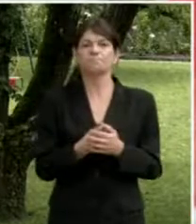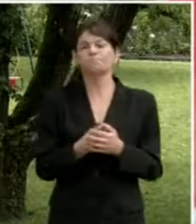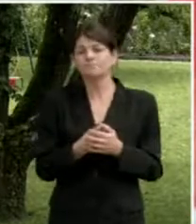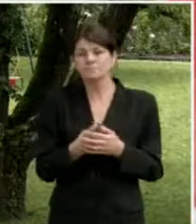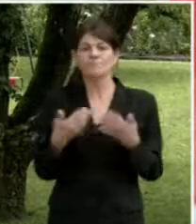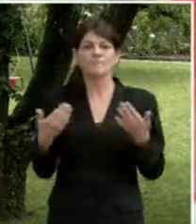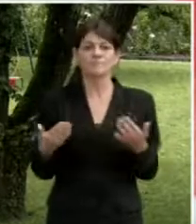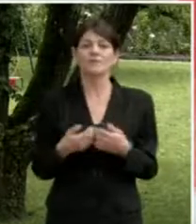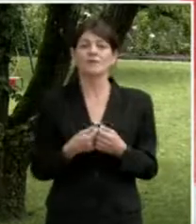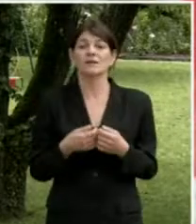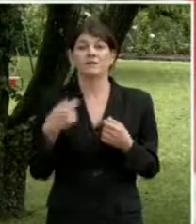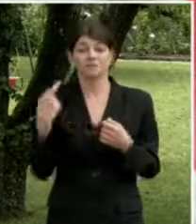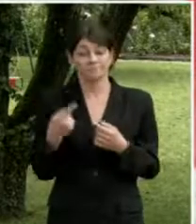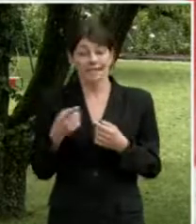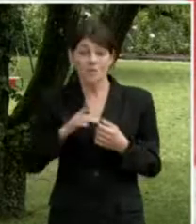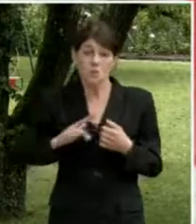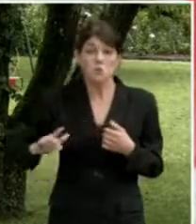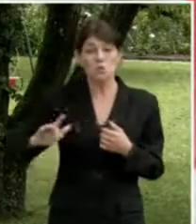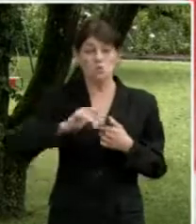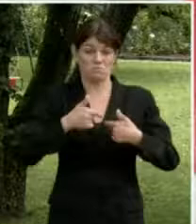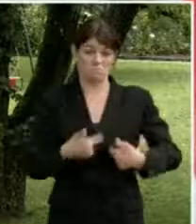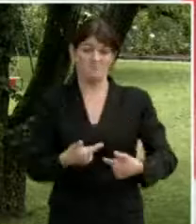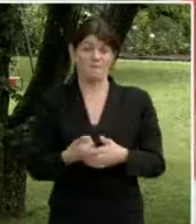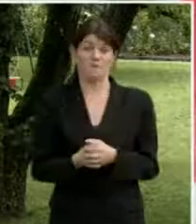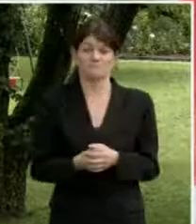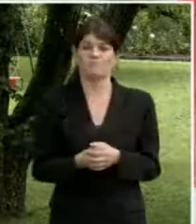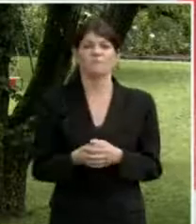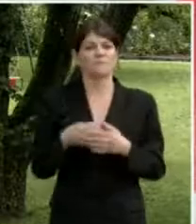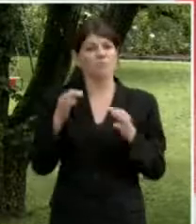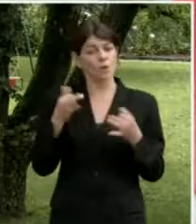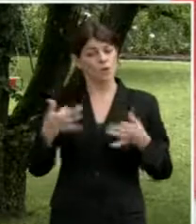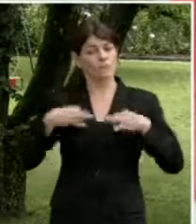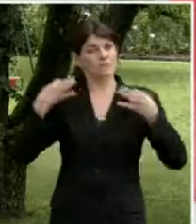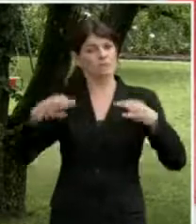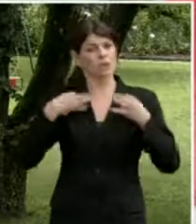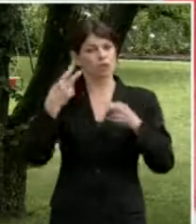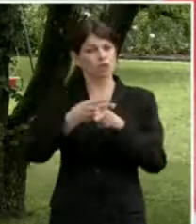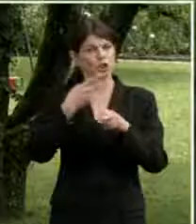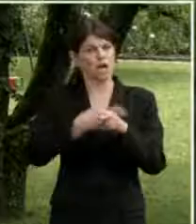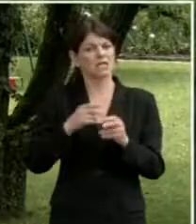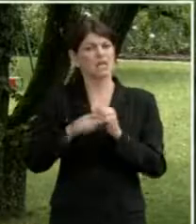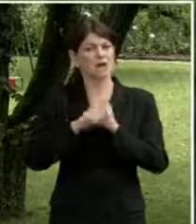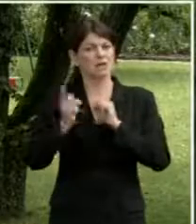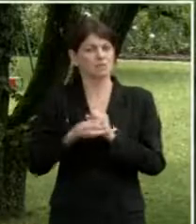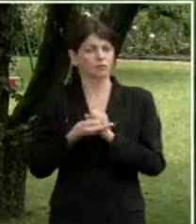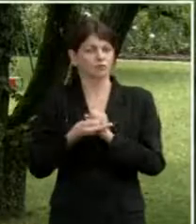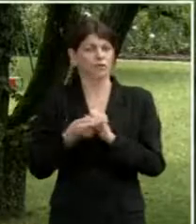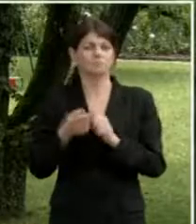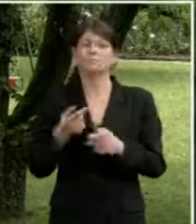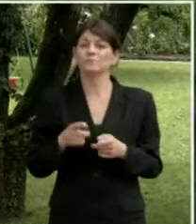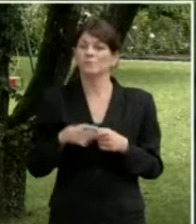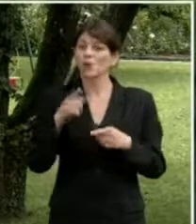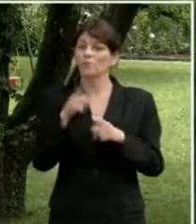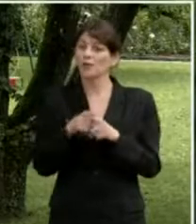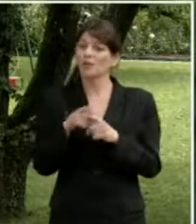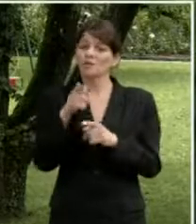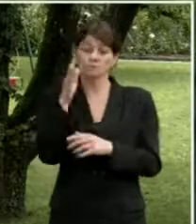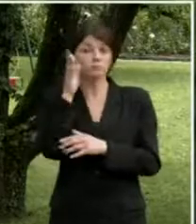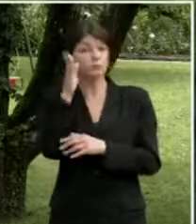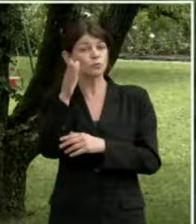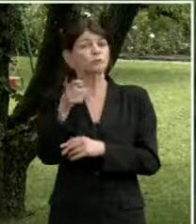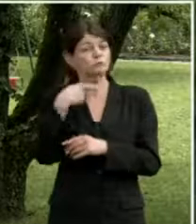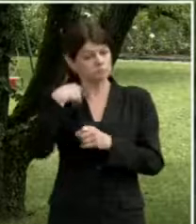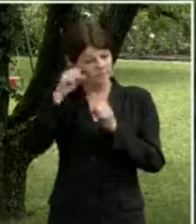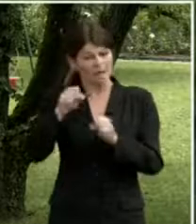wiederum eine Grundvoraussetzung für einen gesunden Staatshaushalt und nachhaltig